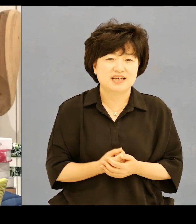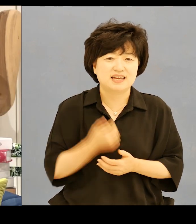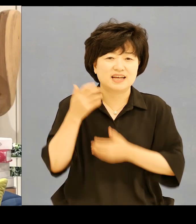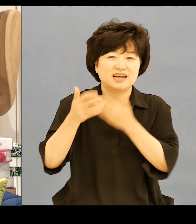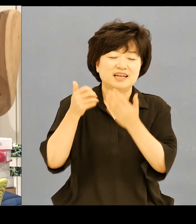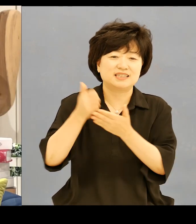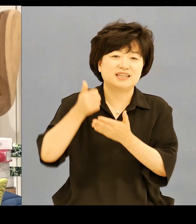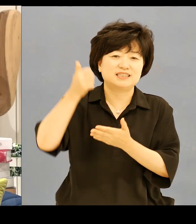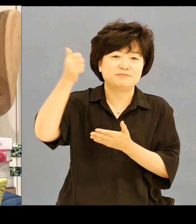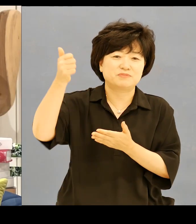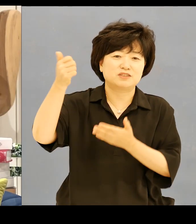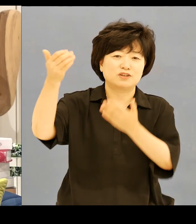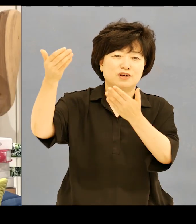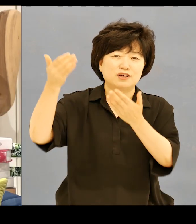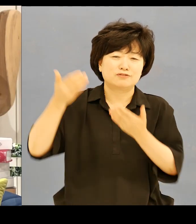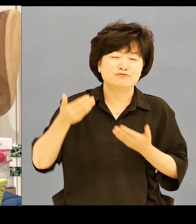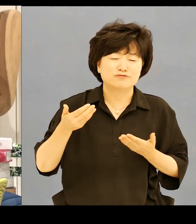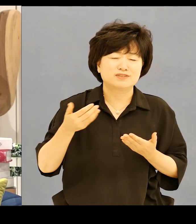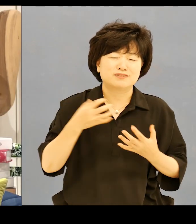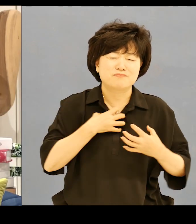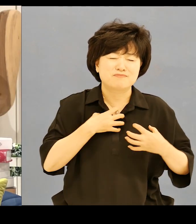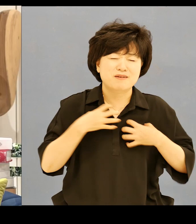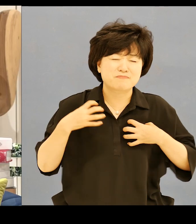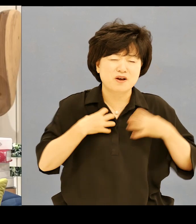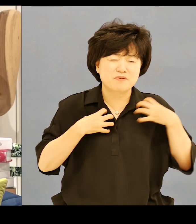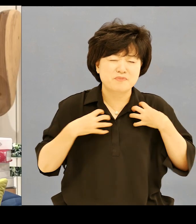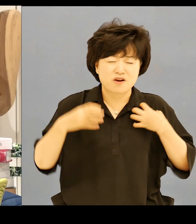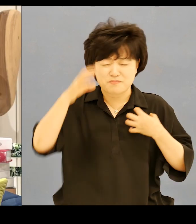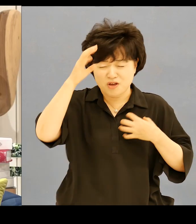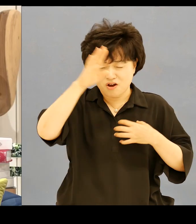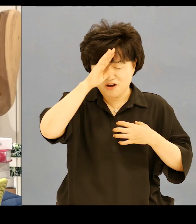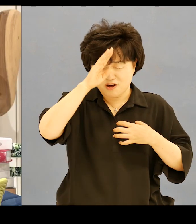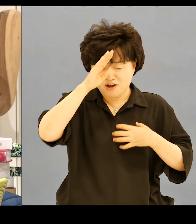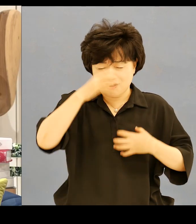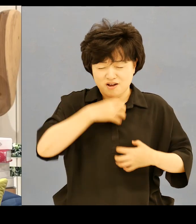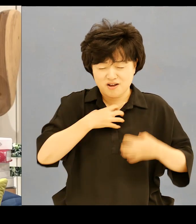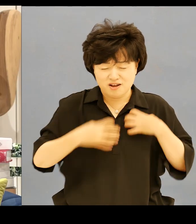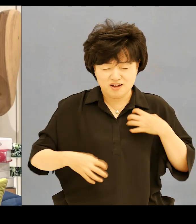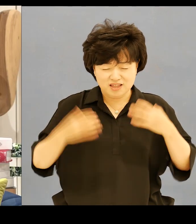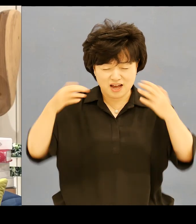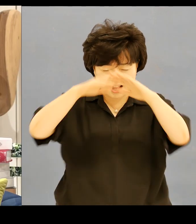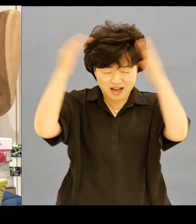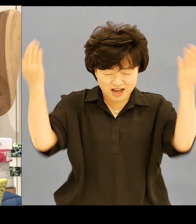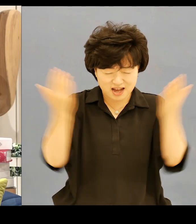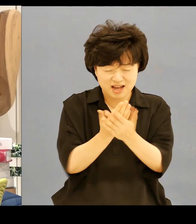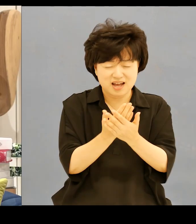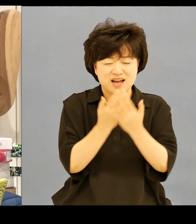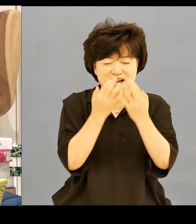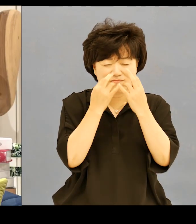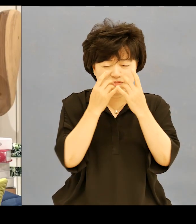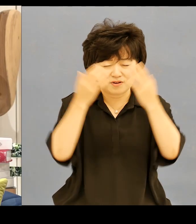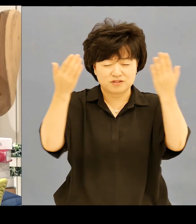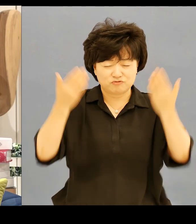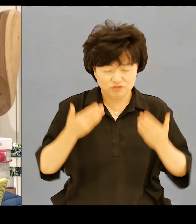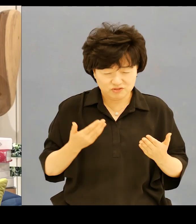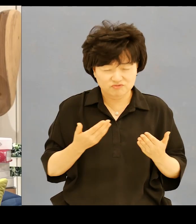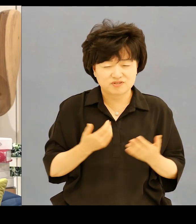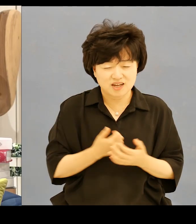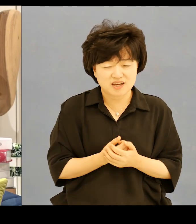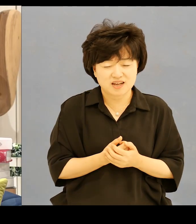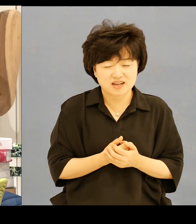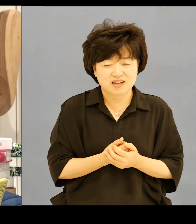이제 하나님께서 주실 대로 다 주시는구나 하면서 병원 나오면서